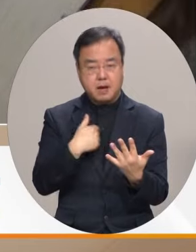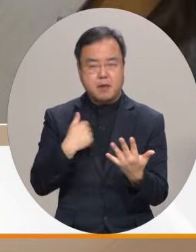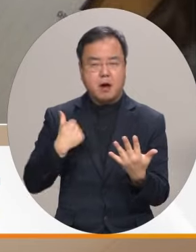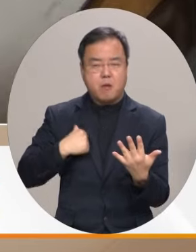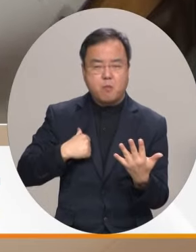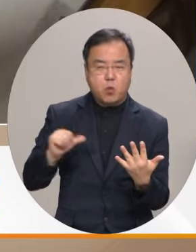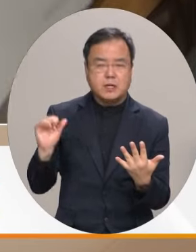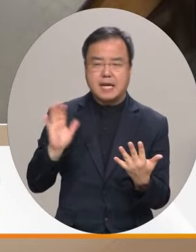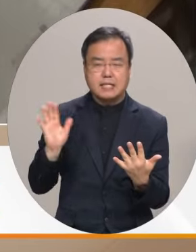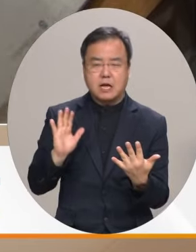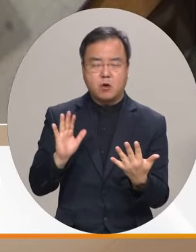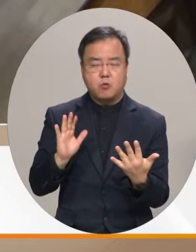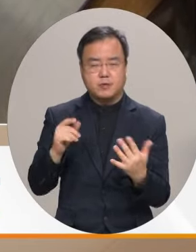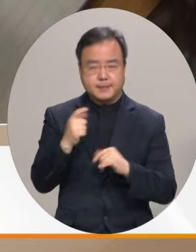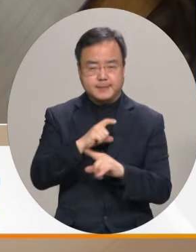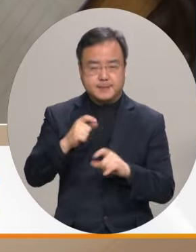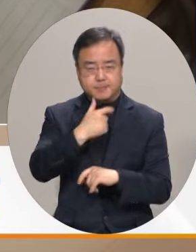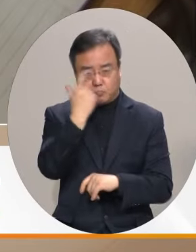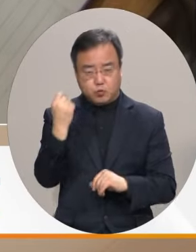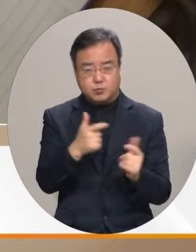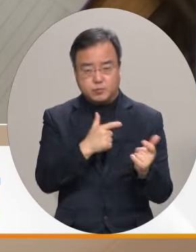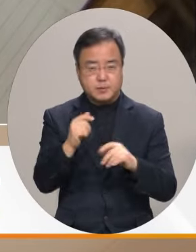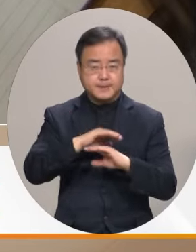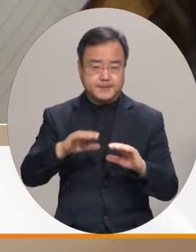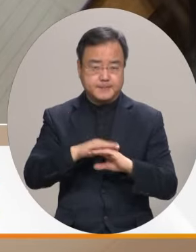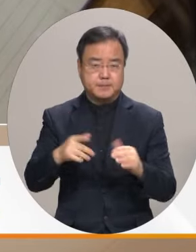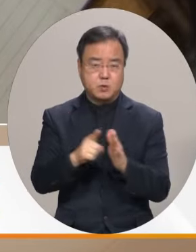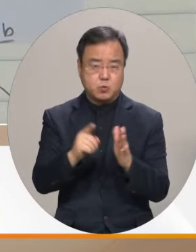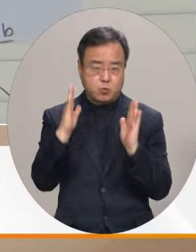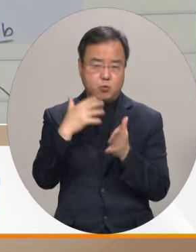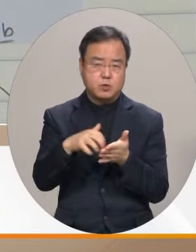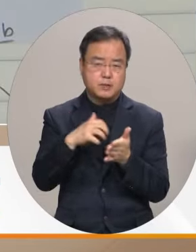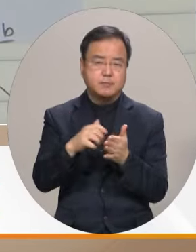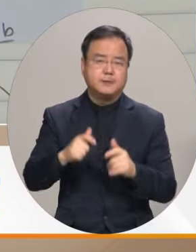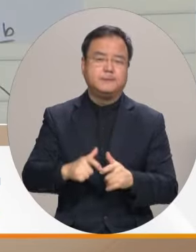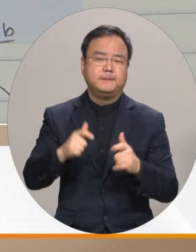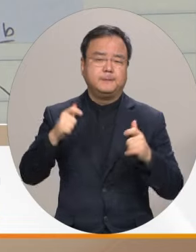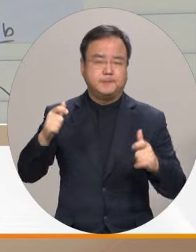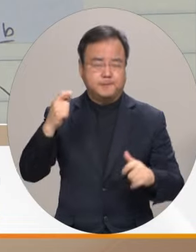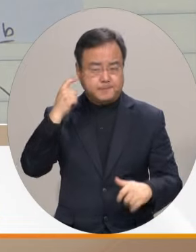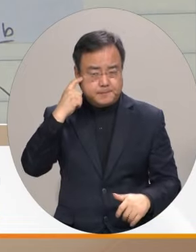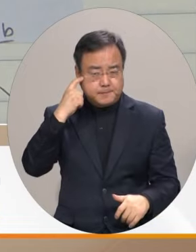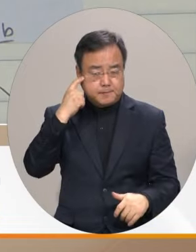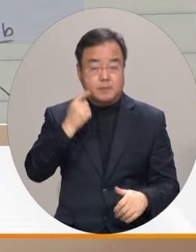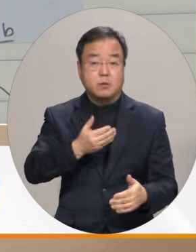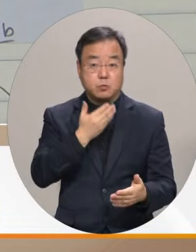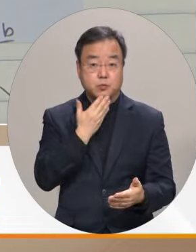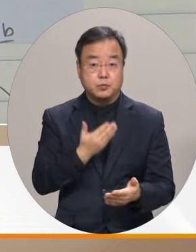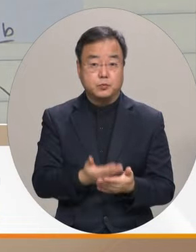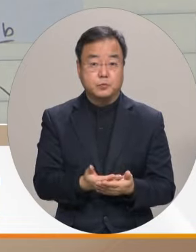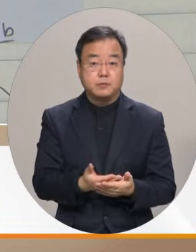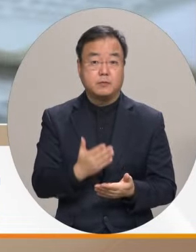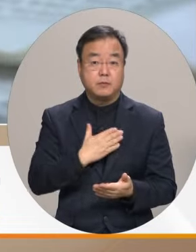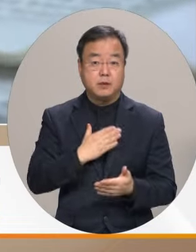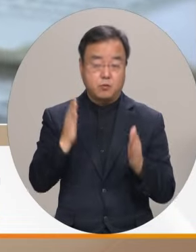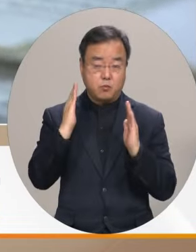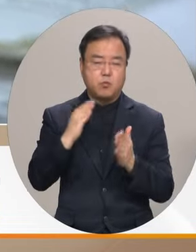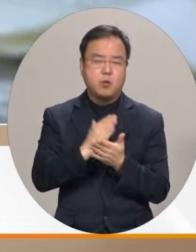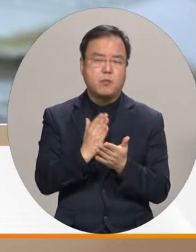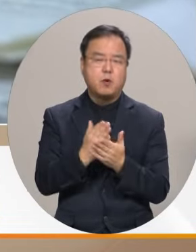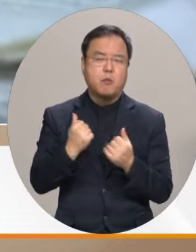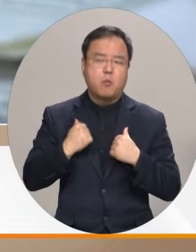완전히 극복하기 위해서 공부량을 늘리는 걸로 승부를 보겠다라는 생각하는 것이 중요합니다 그래서 내가 과목을 포기한다고 해서